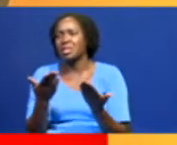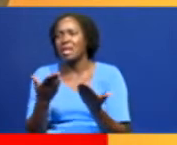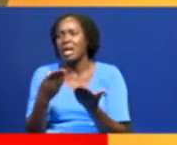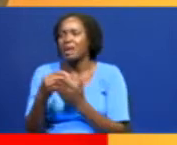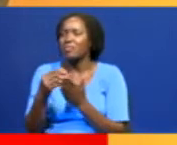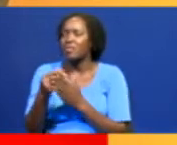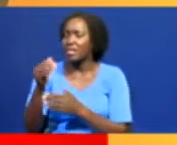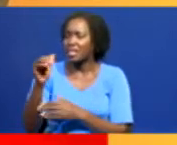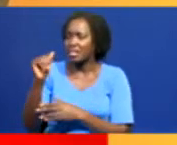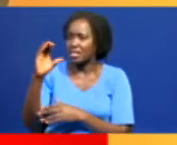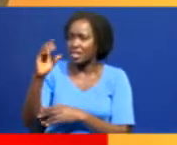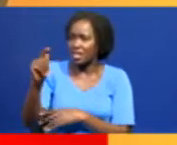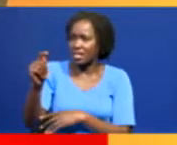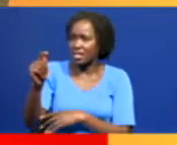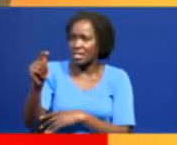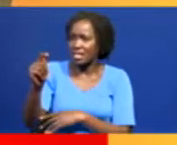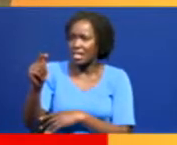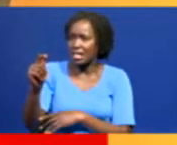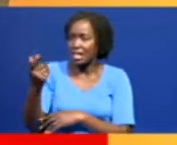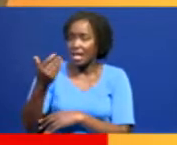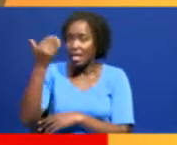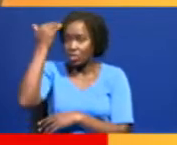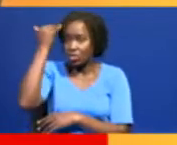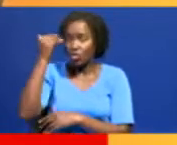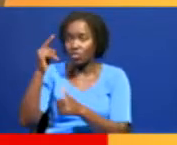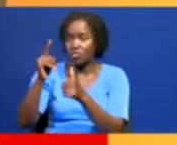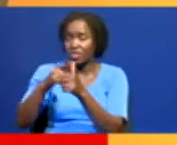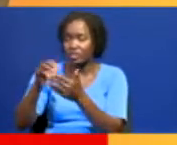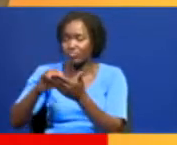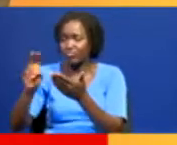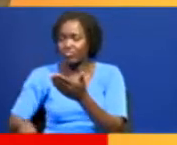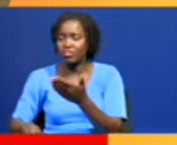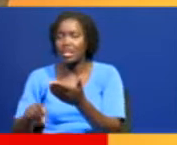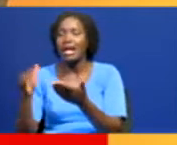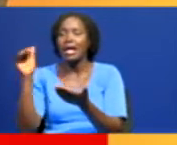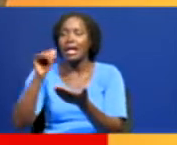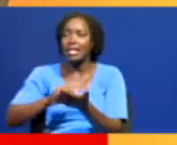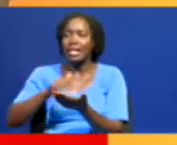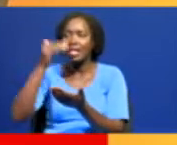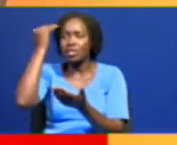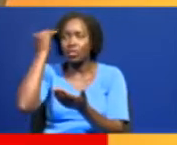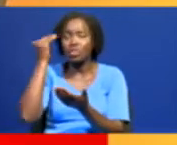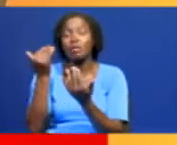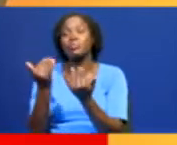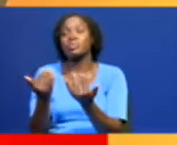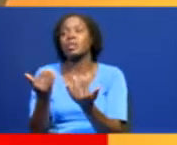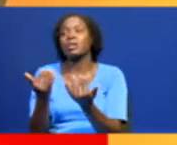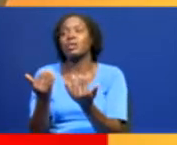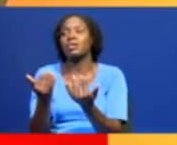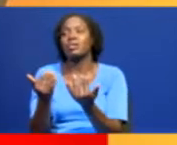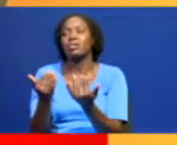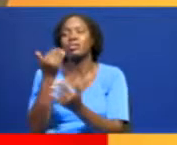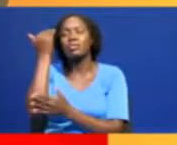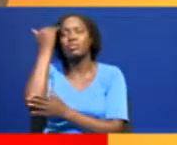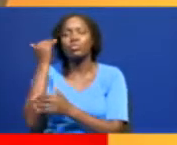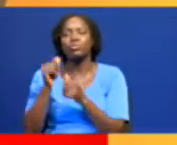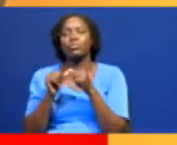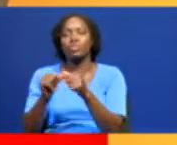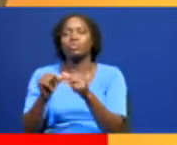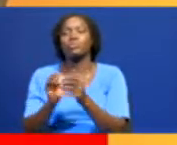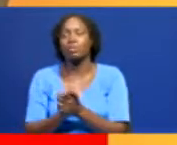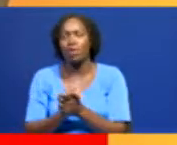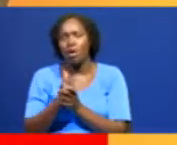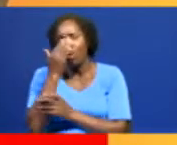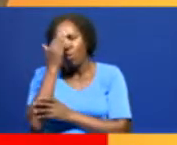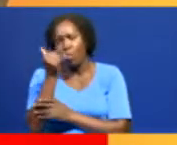Finance Act. Na tumeona imeenda kotini mara ya kwanza ikatupwa ikarudi kotini tena mpaka sasa iko kotini. Kwa